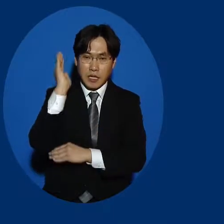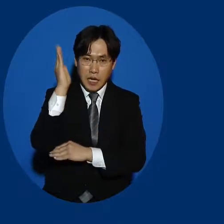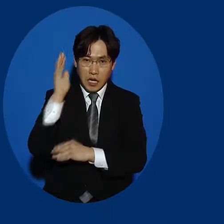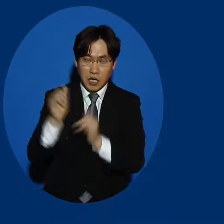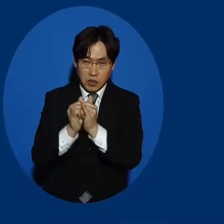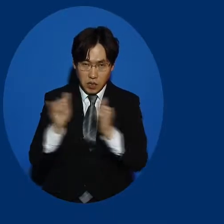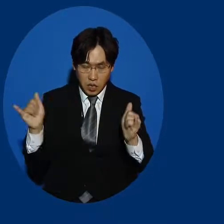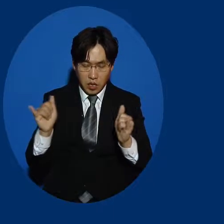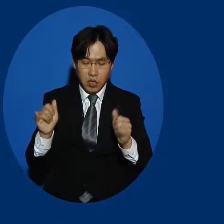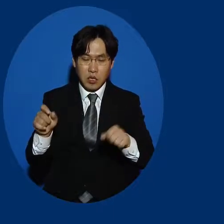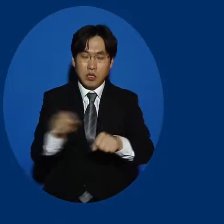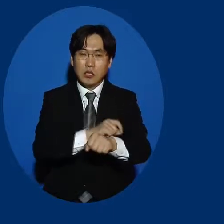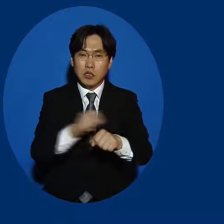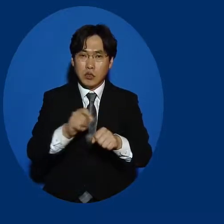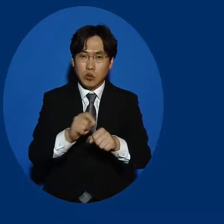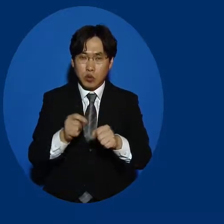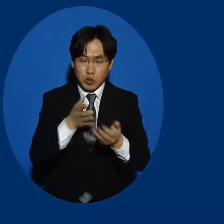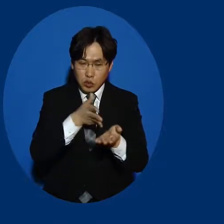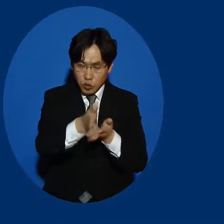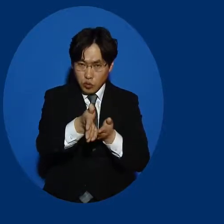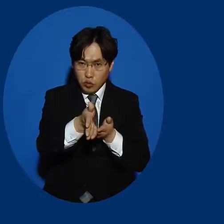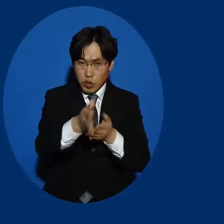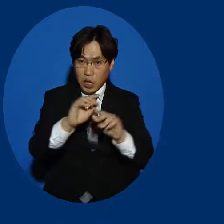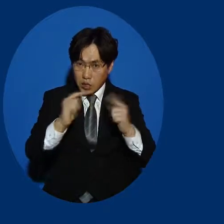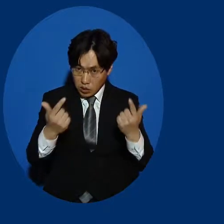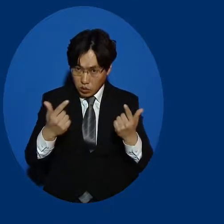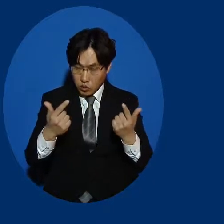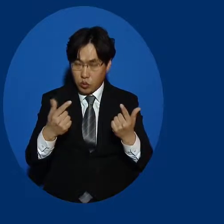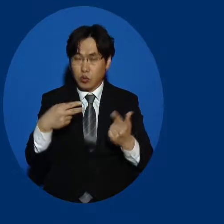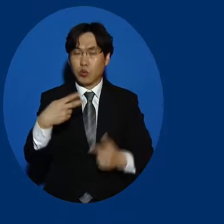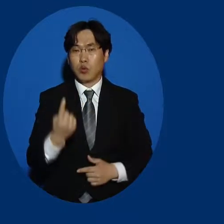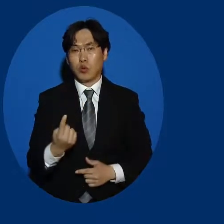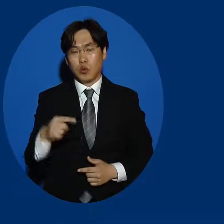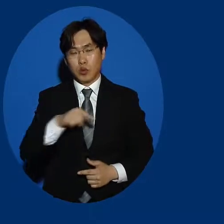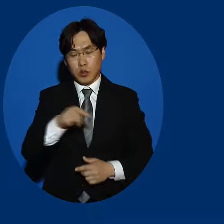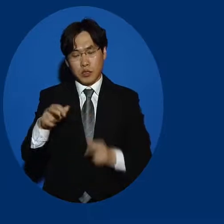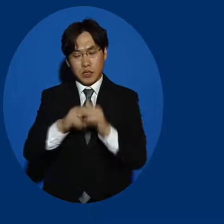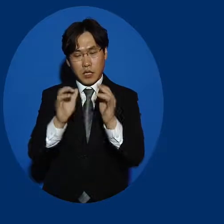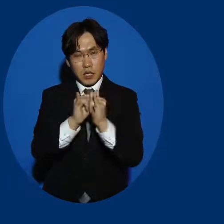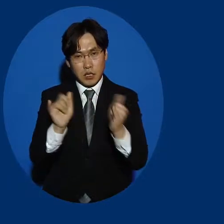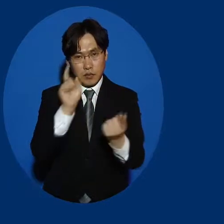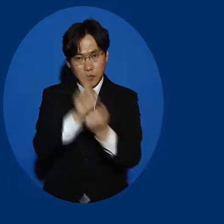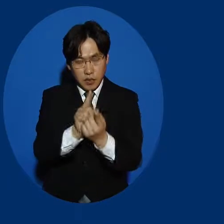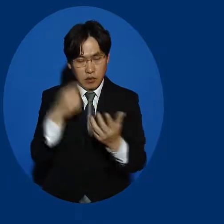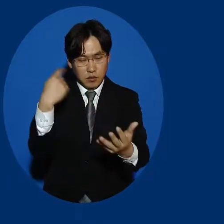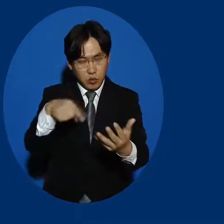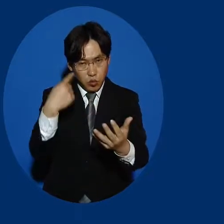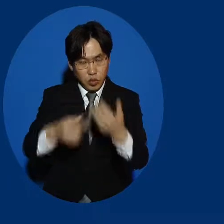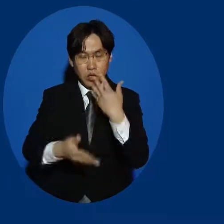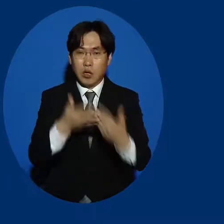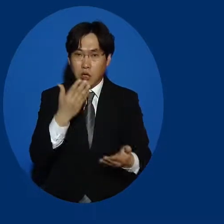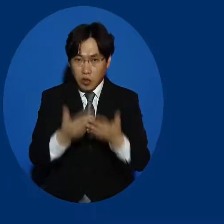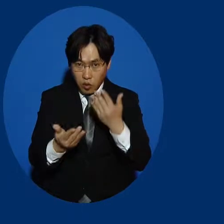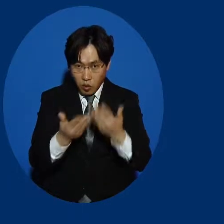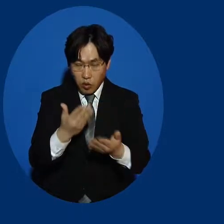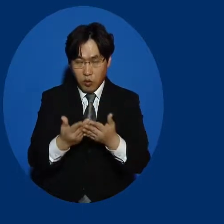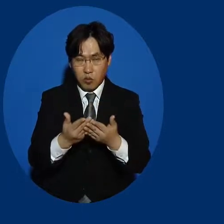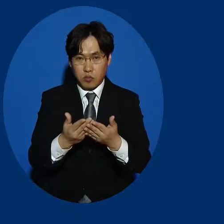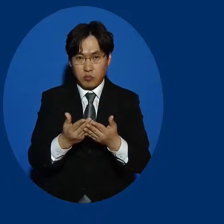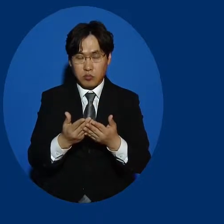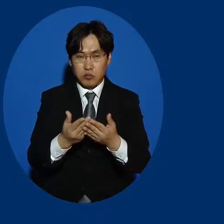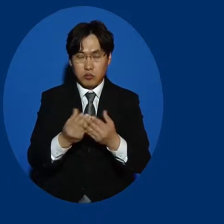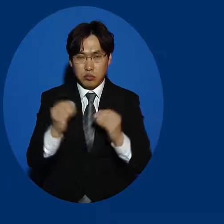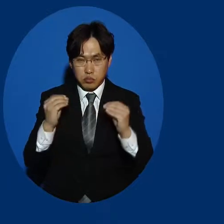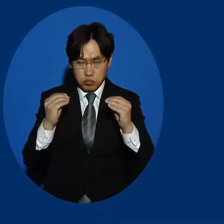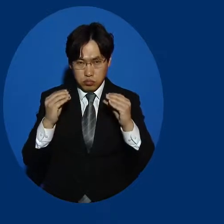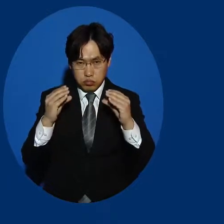또 특수교육을 전공하지 않은 많은 교육자들도 장애인들을 가르치는 그 경험들을 통해서 또한 전문가가